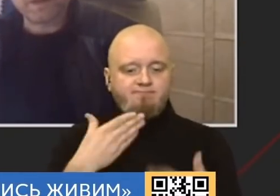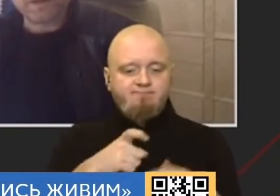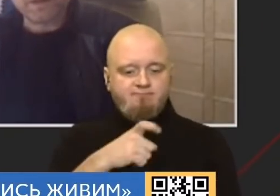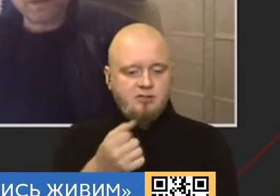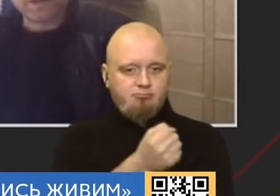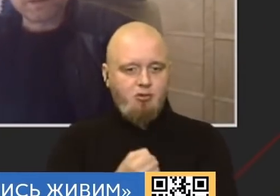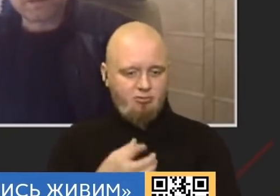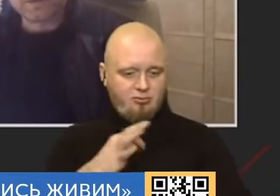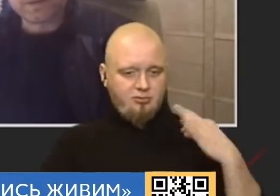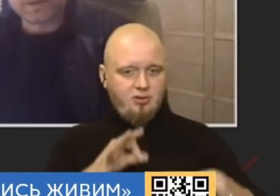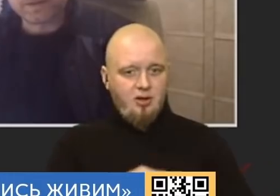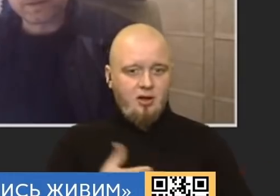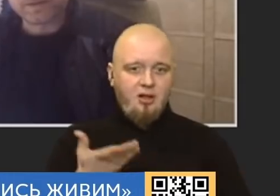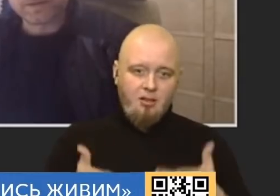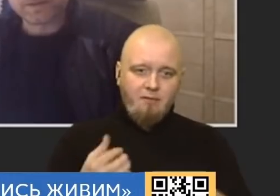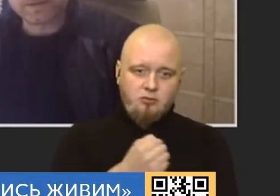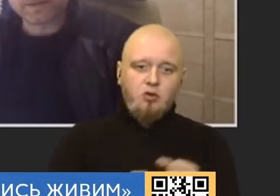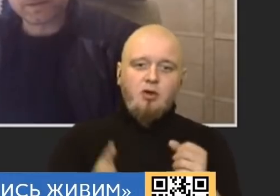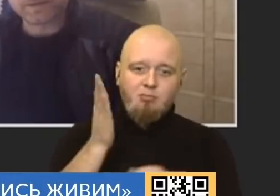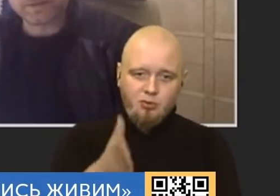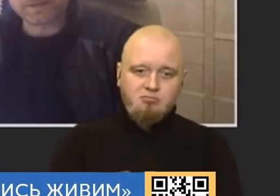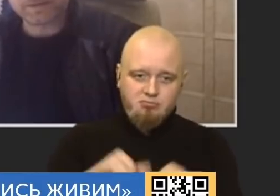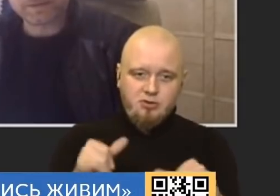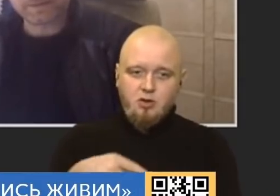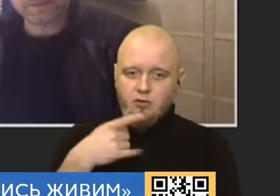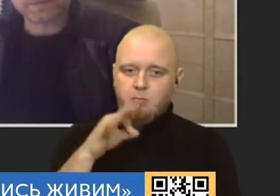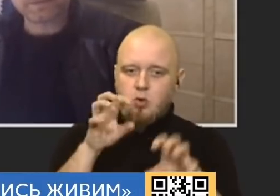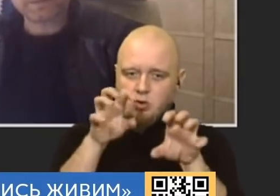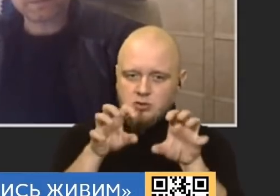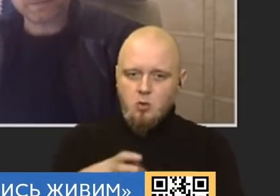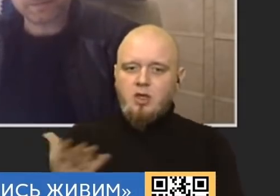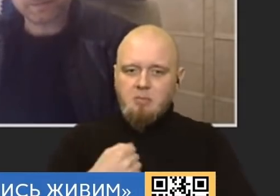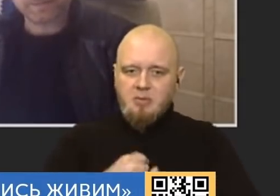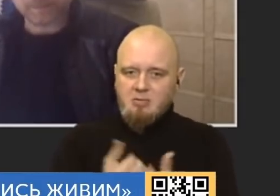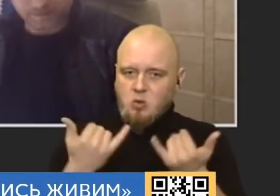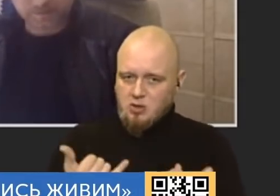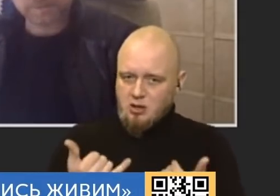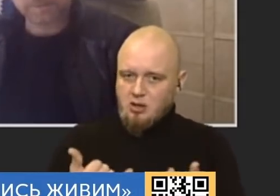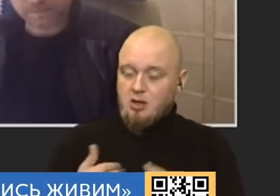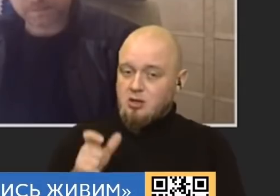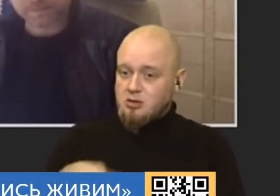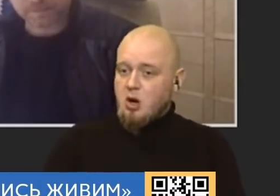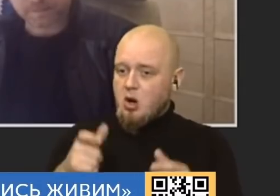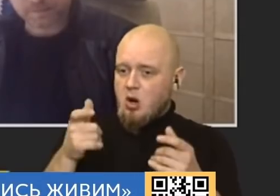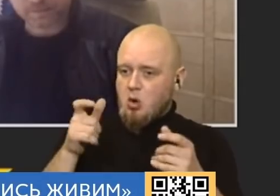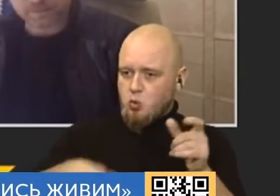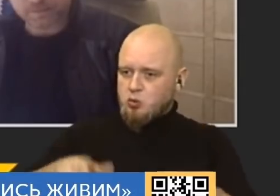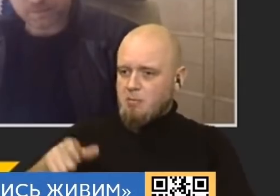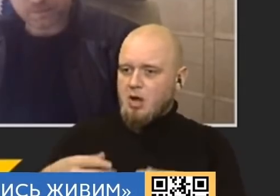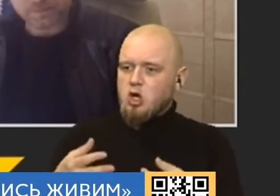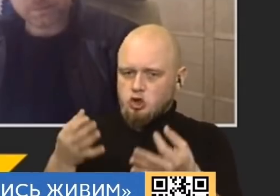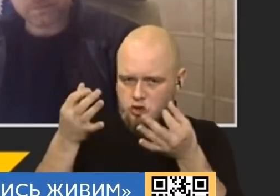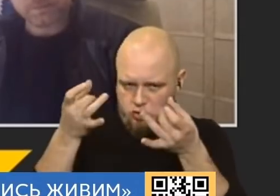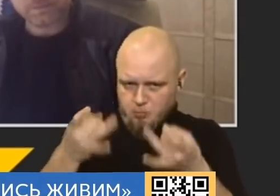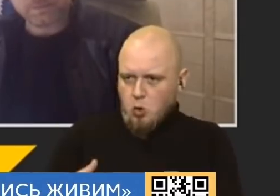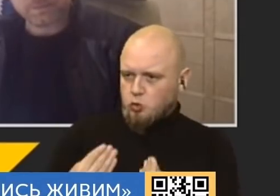зі зброєю. І, напевно, зброї буде більше. Бо говорили про закони, які приймають. Зараз людям спрощують